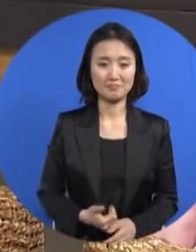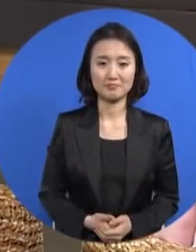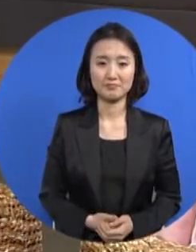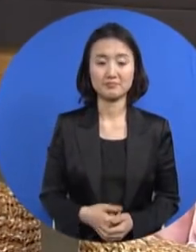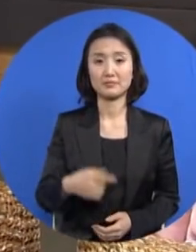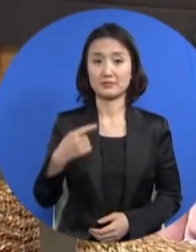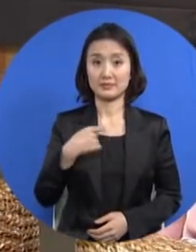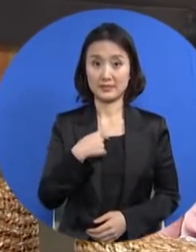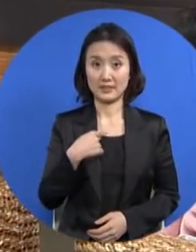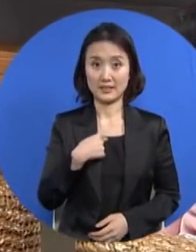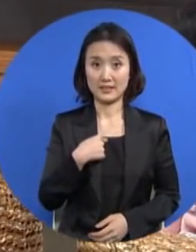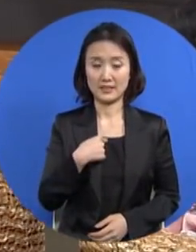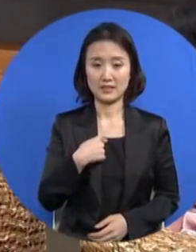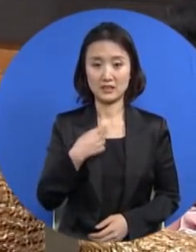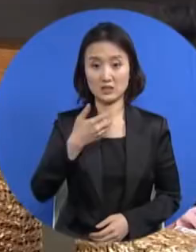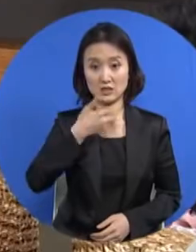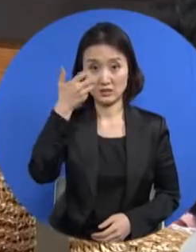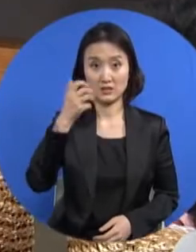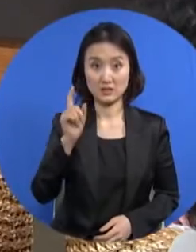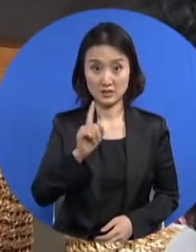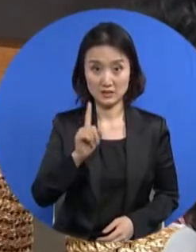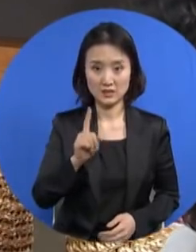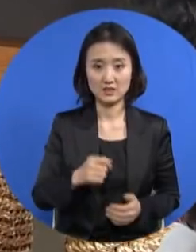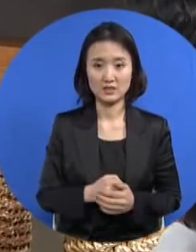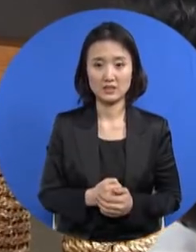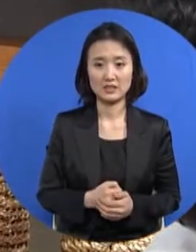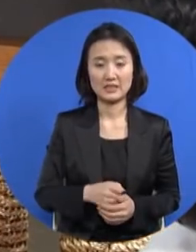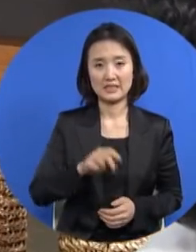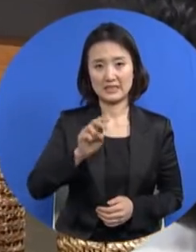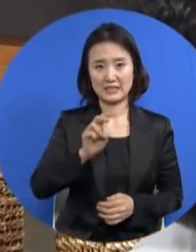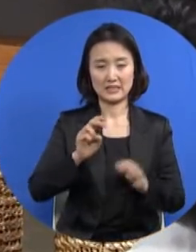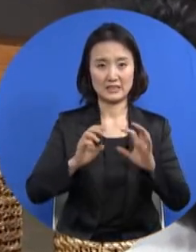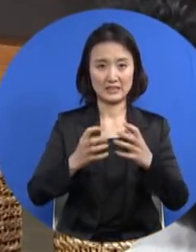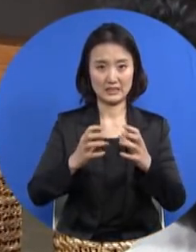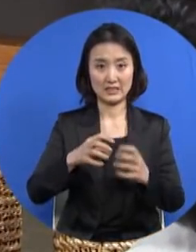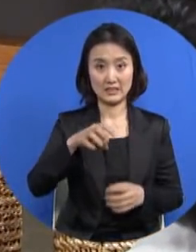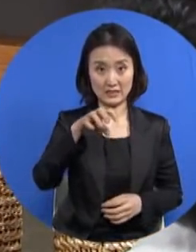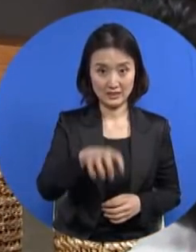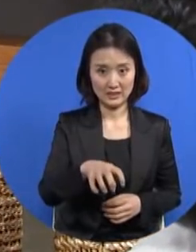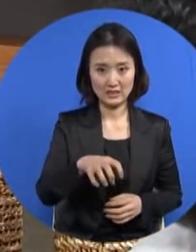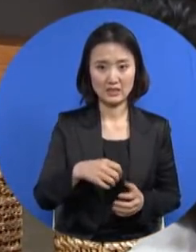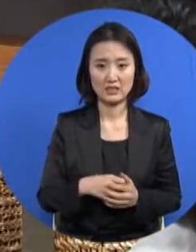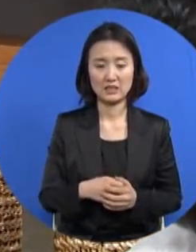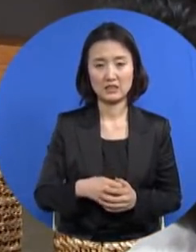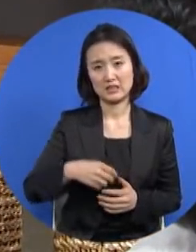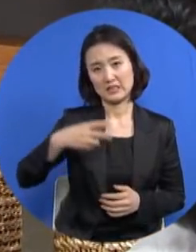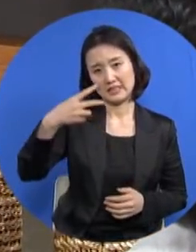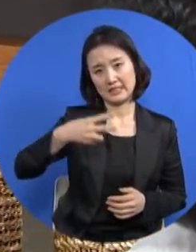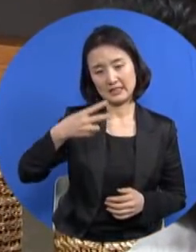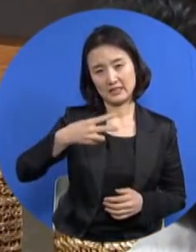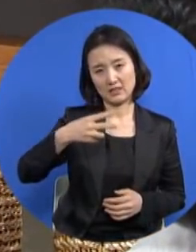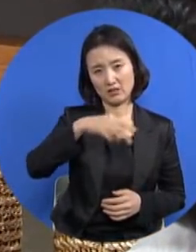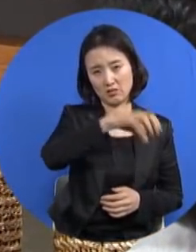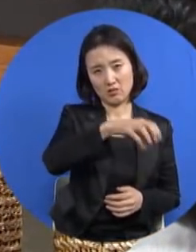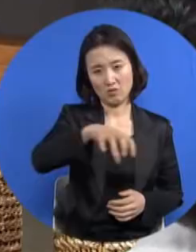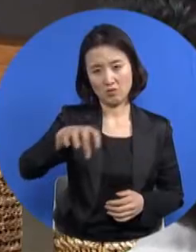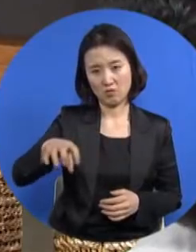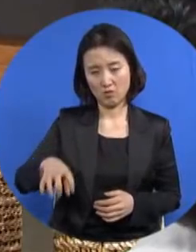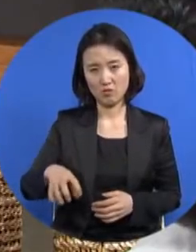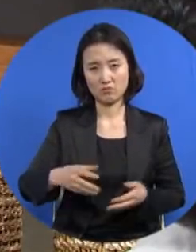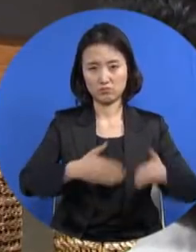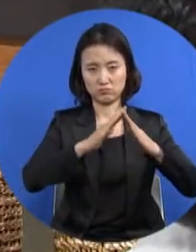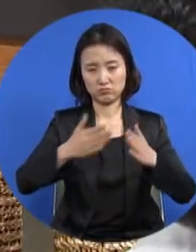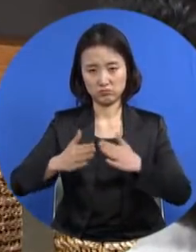꿈이 있는데요. 그 꾸는 꿈은요, 20개국의 나라에 2,000개의 매장을 가지고